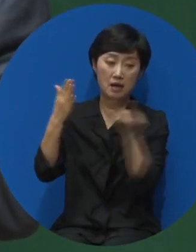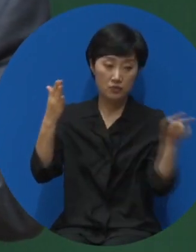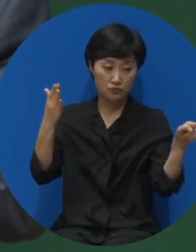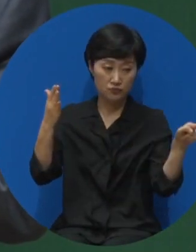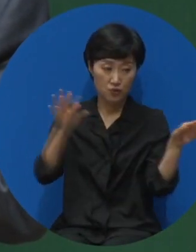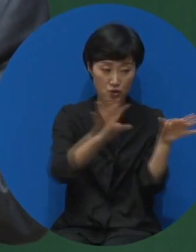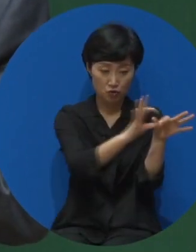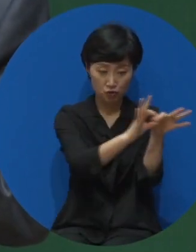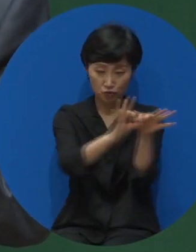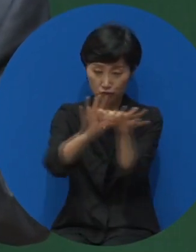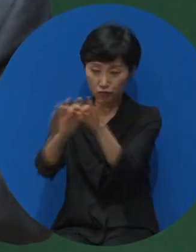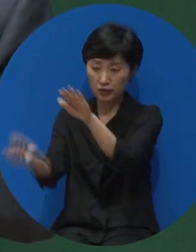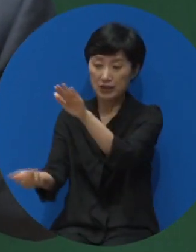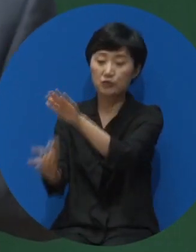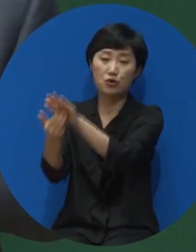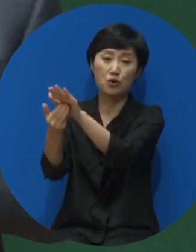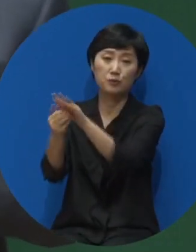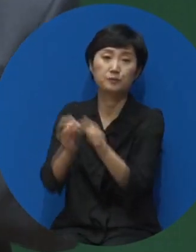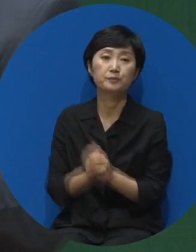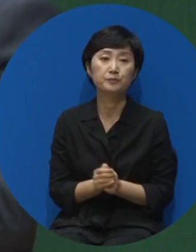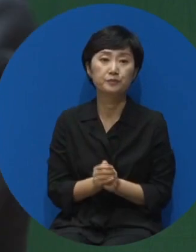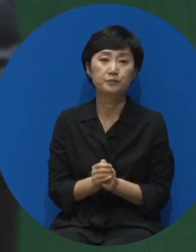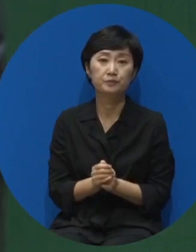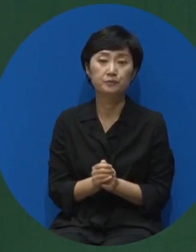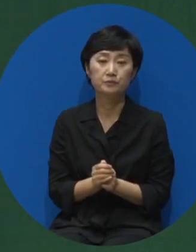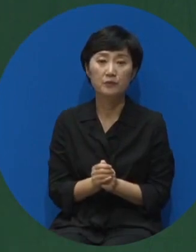자, 불신자들이 학자들이